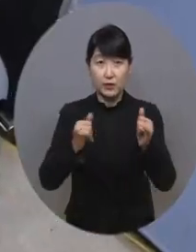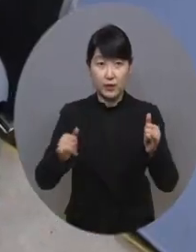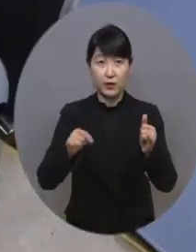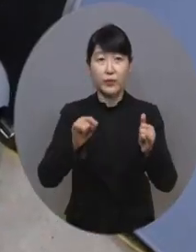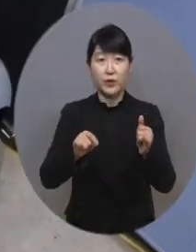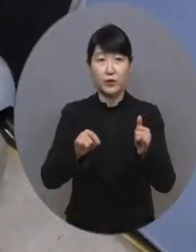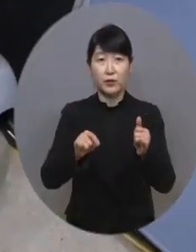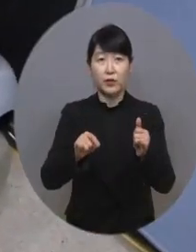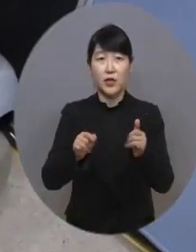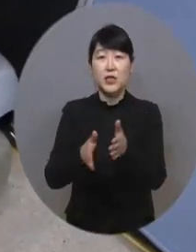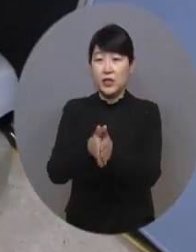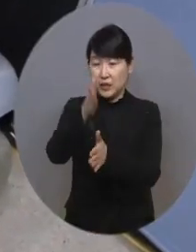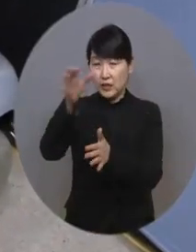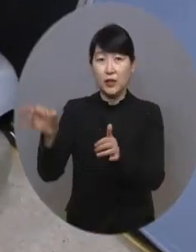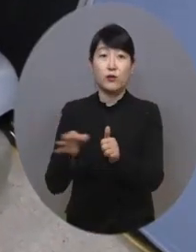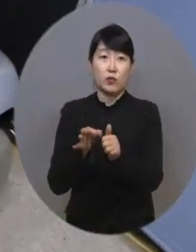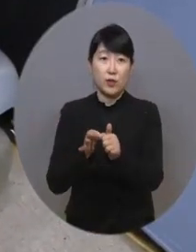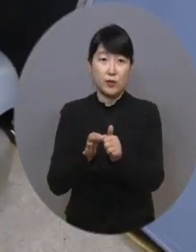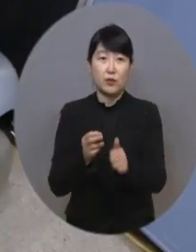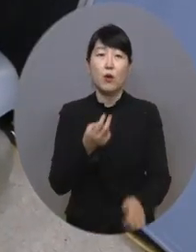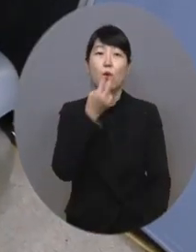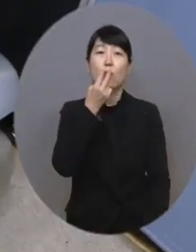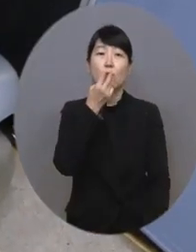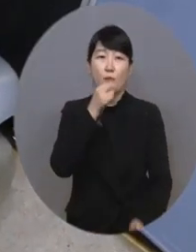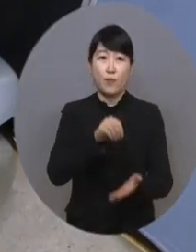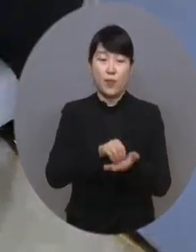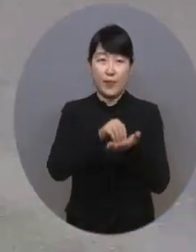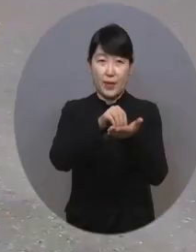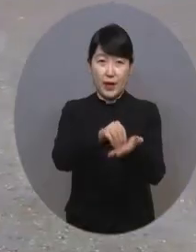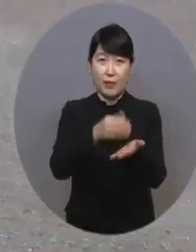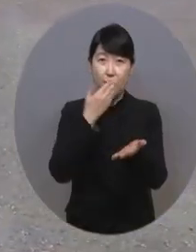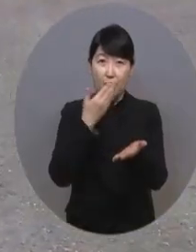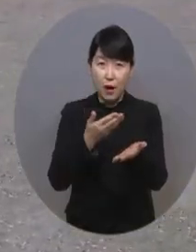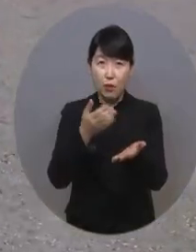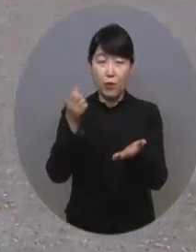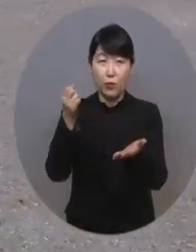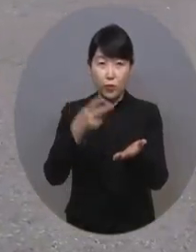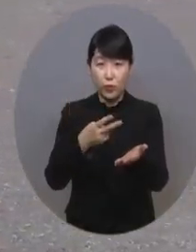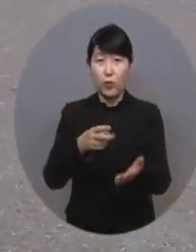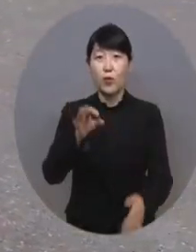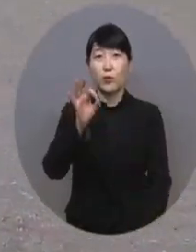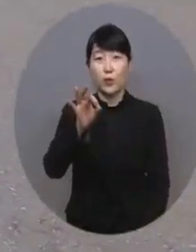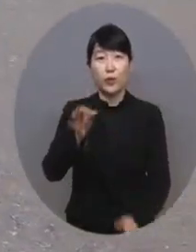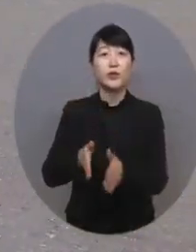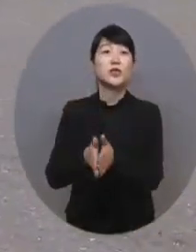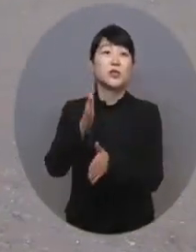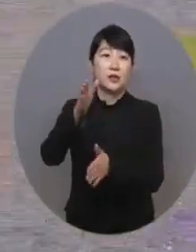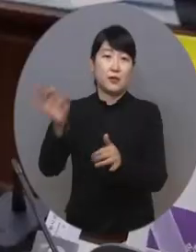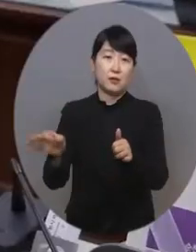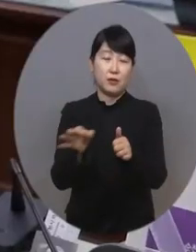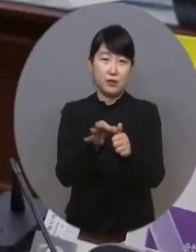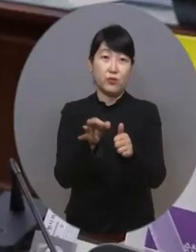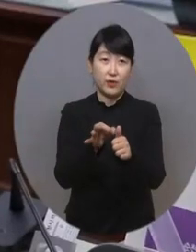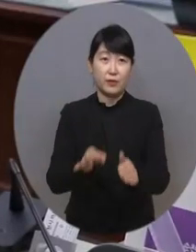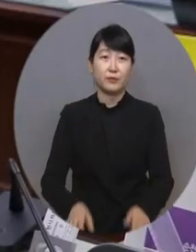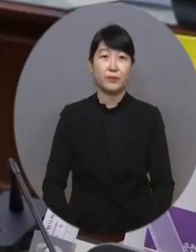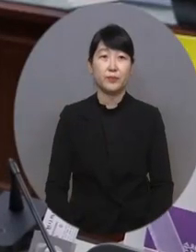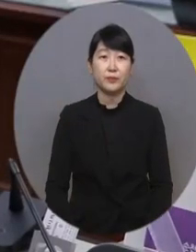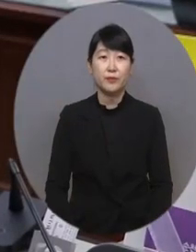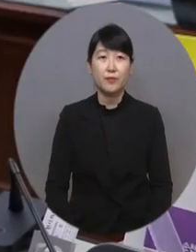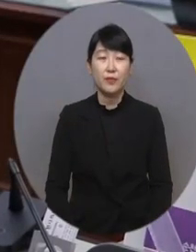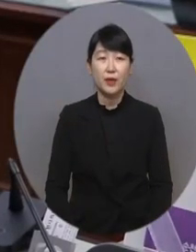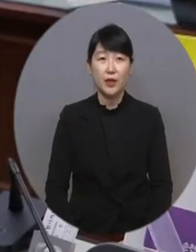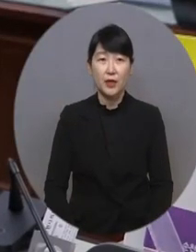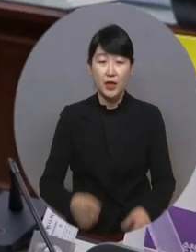순천시의 지원을 받아 피보험자로 보험에 가입할 수 있고 보험료 역시 전액 시에서 지원합니다. 이 조례는